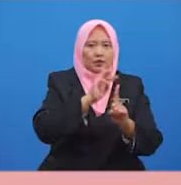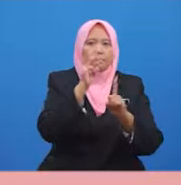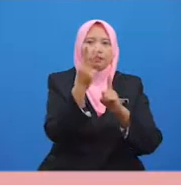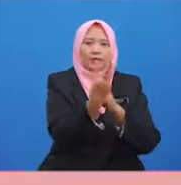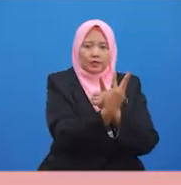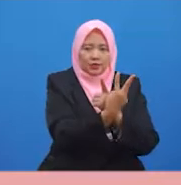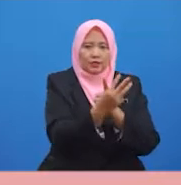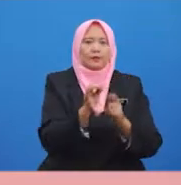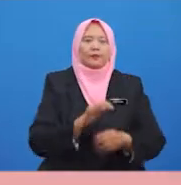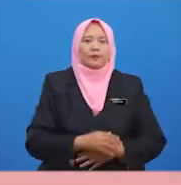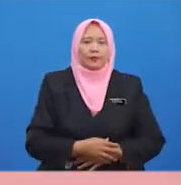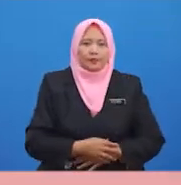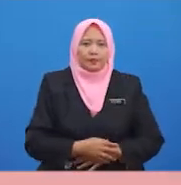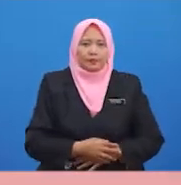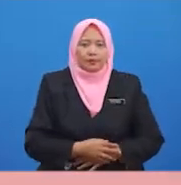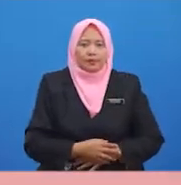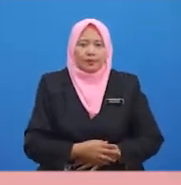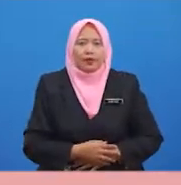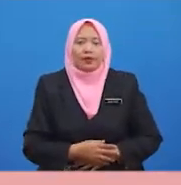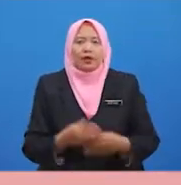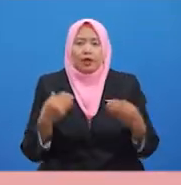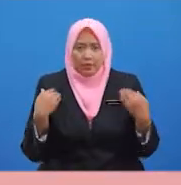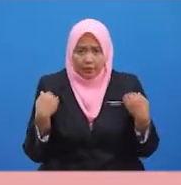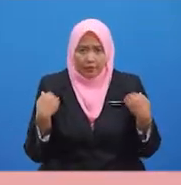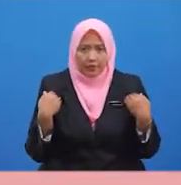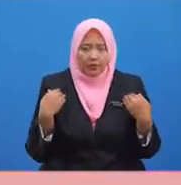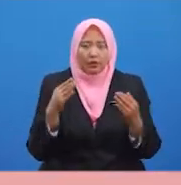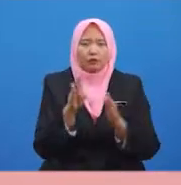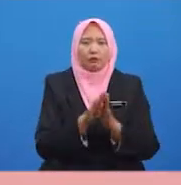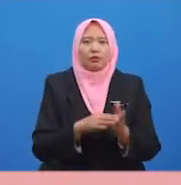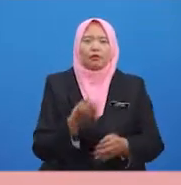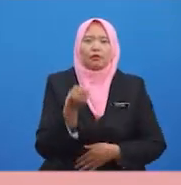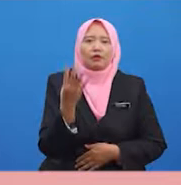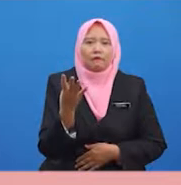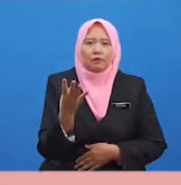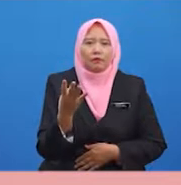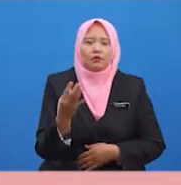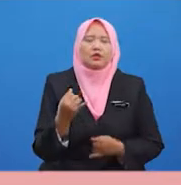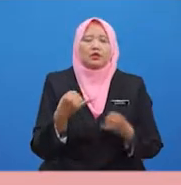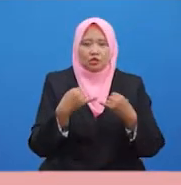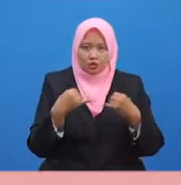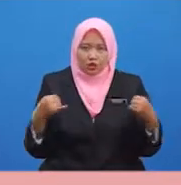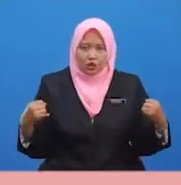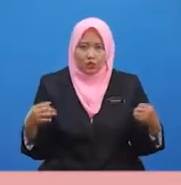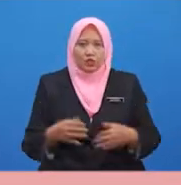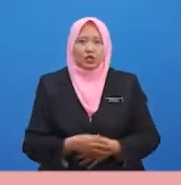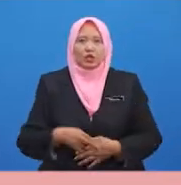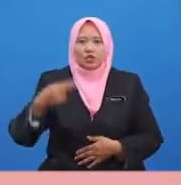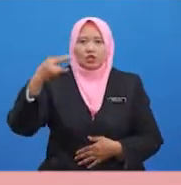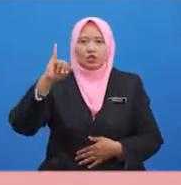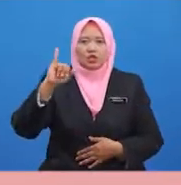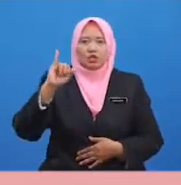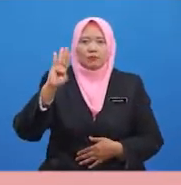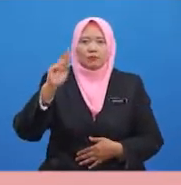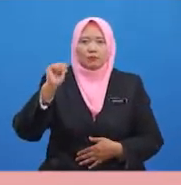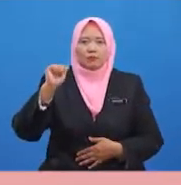Dalam akad kebajikan, terdapat beberapa jenis muamalah, iaitu hibah,